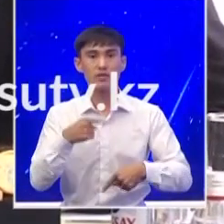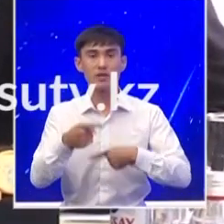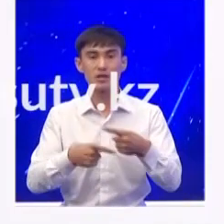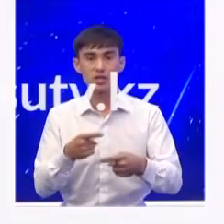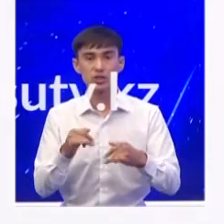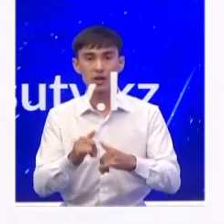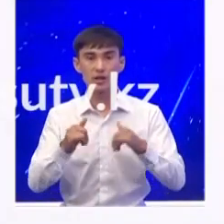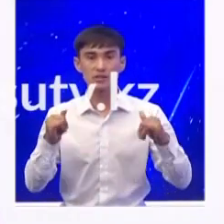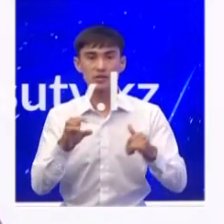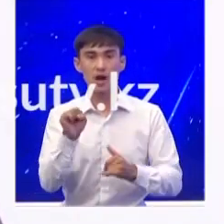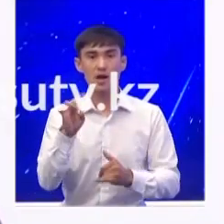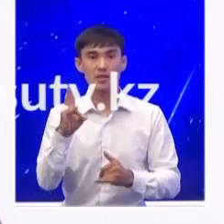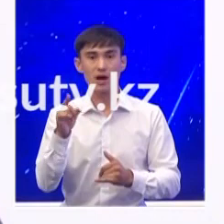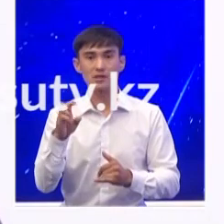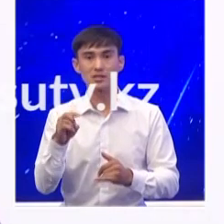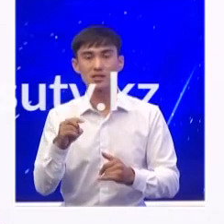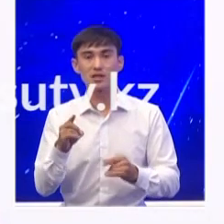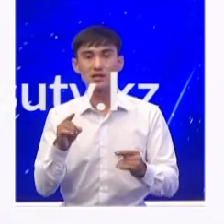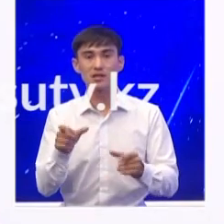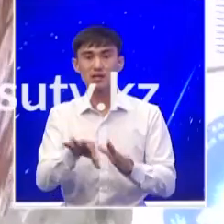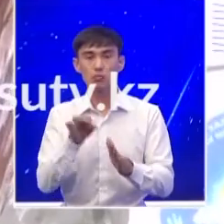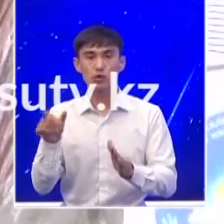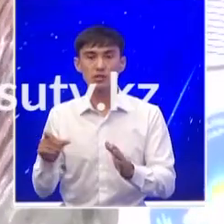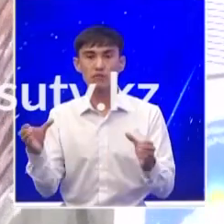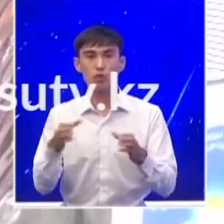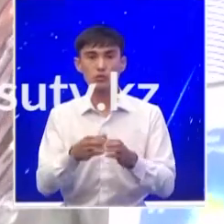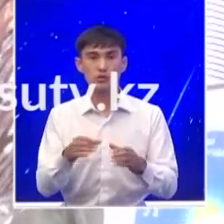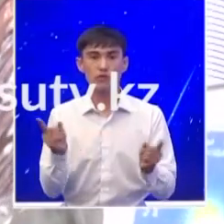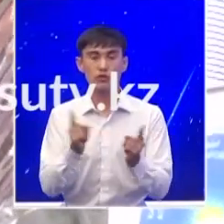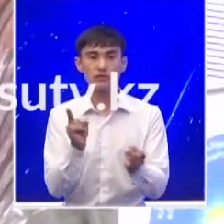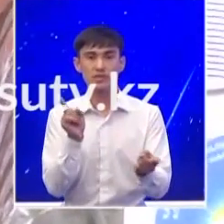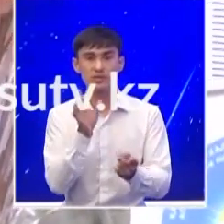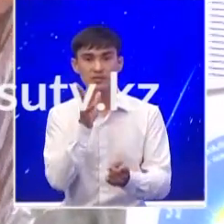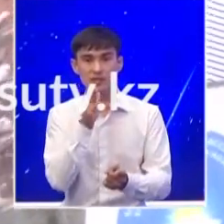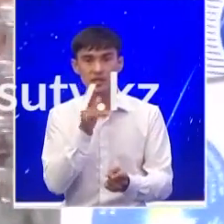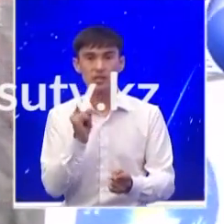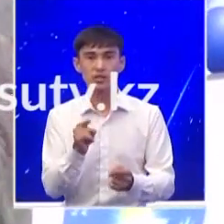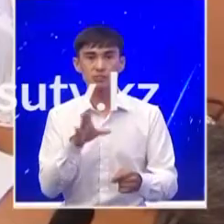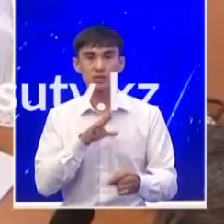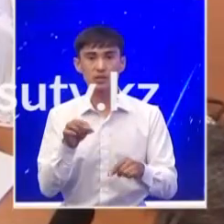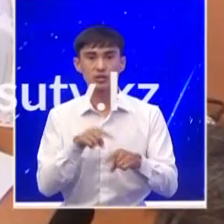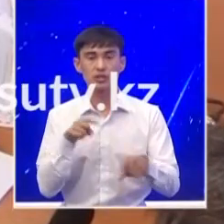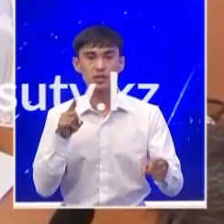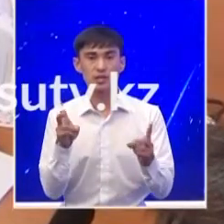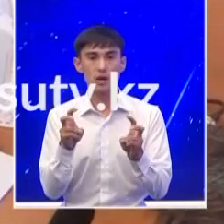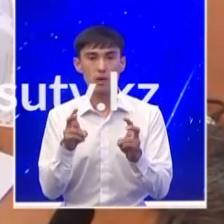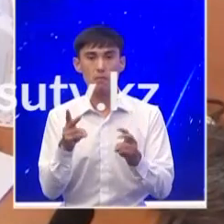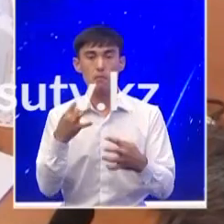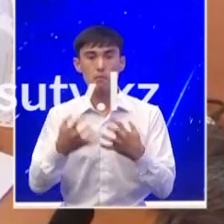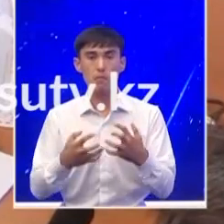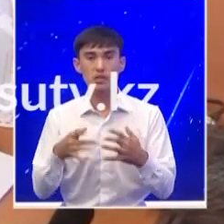вектор развития АНК со стороны депутатского корпуса. В ходе встречи спикеры затронули животрепещущую тему межнациональных